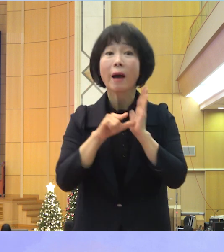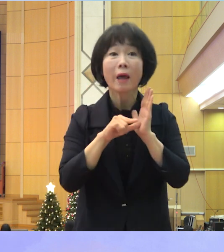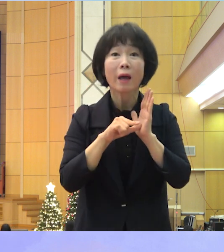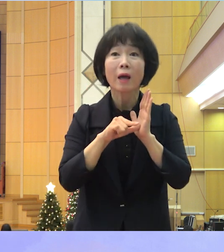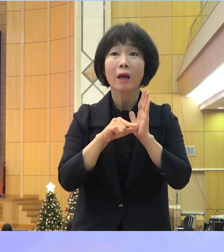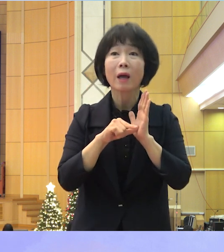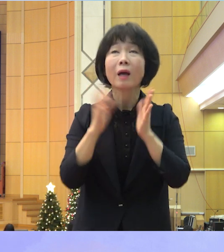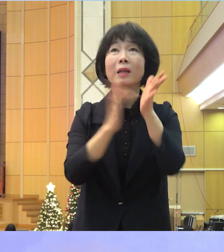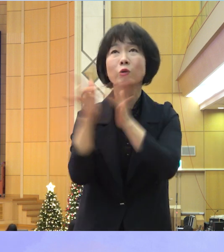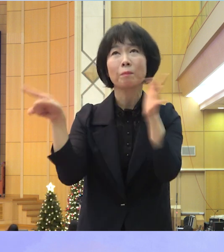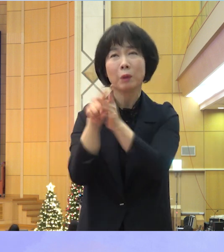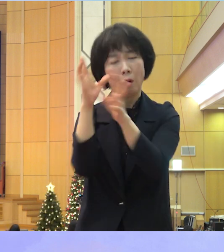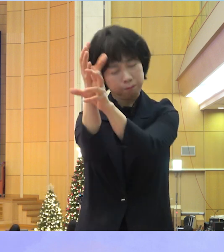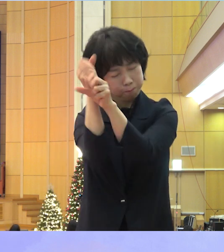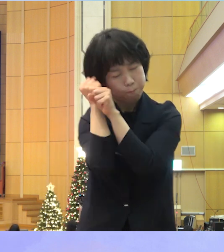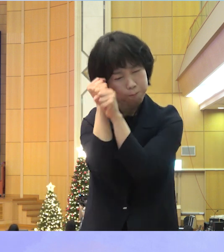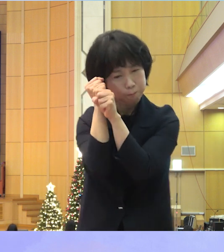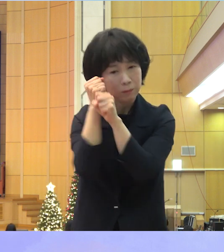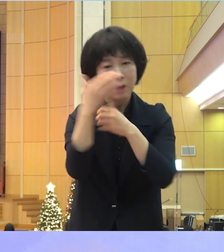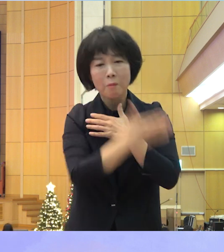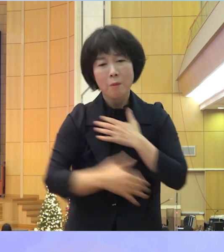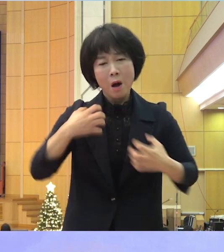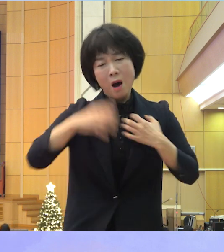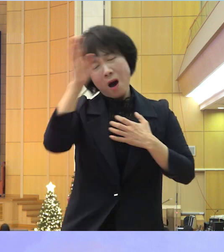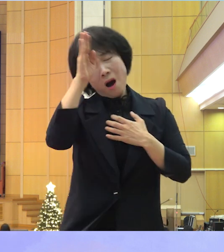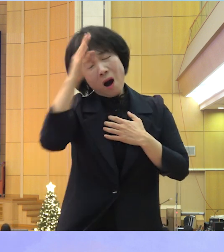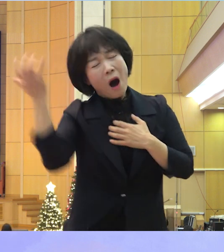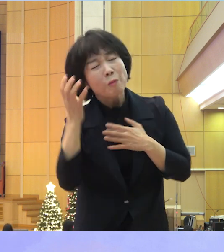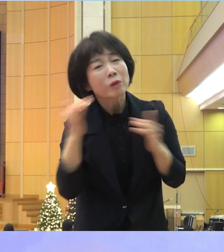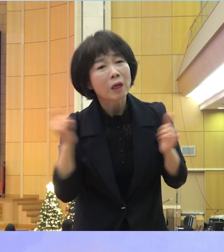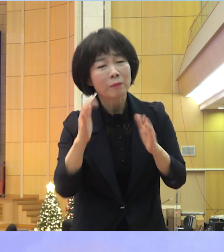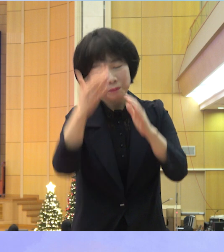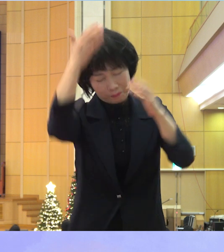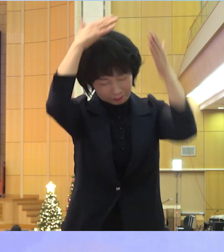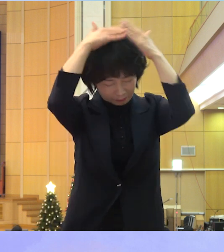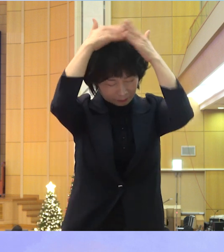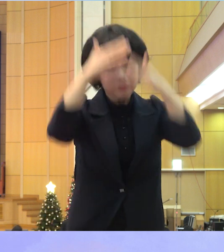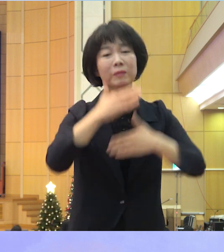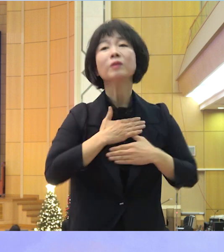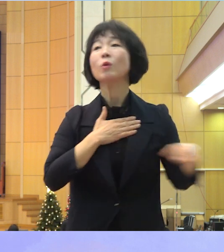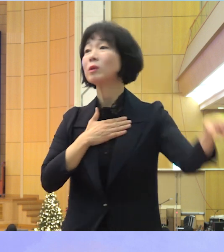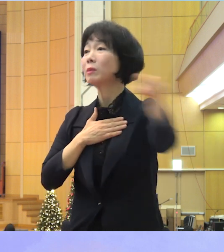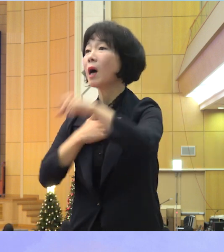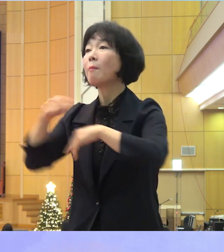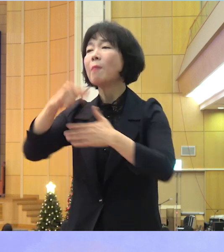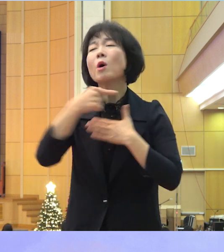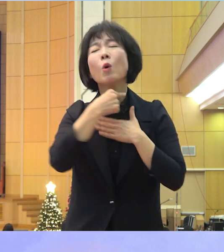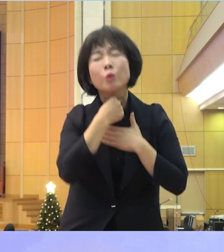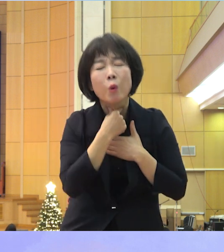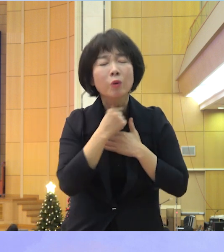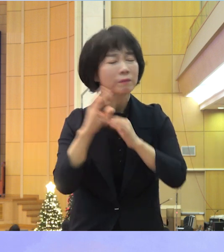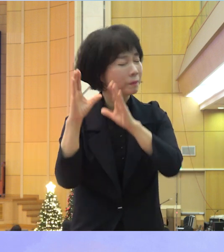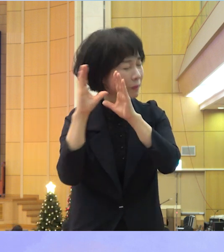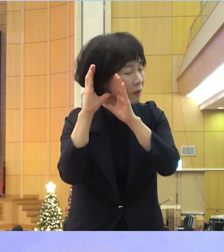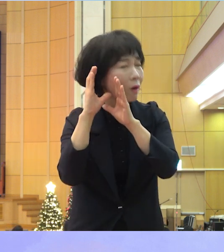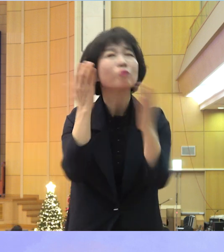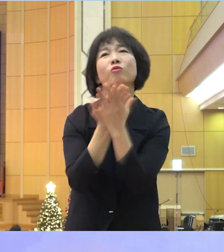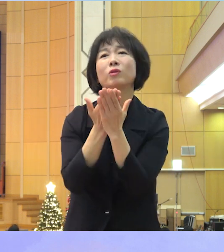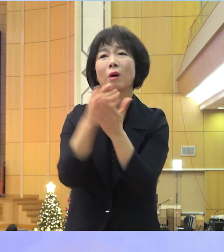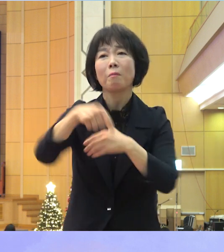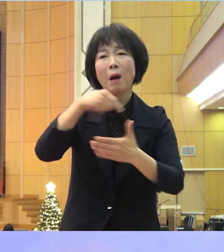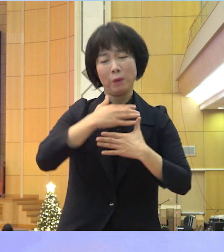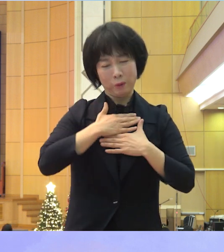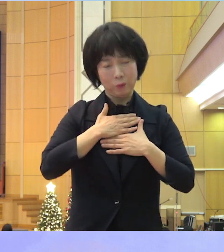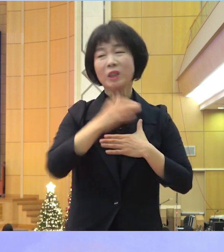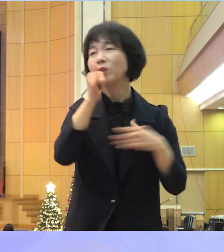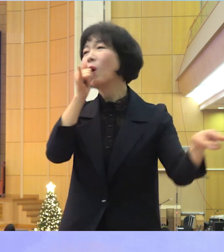시간에 주님을 의지하고 믿음으로 아프신 분들은 아픈 자에 손을 얹었습니다. 소원하는 바를 이루기 위하여